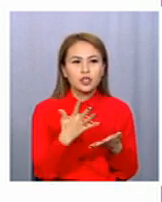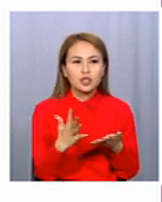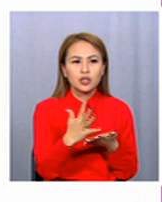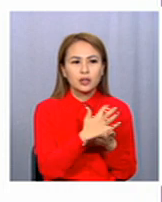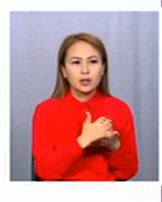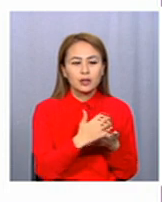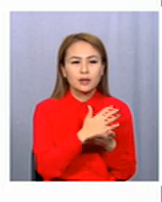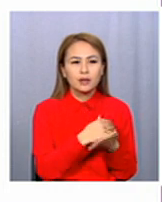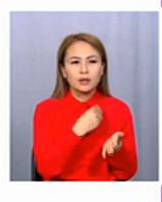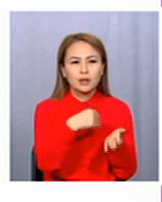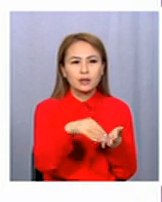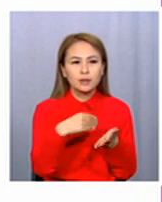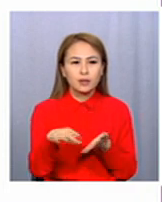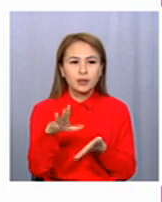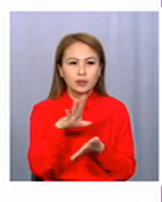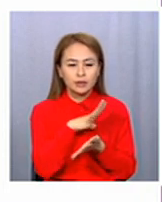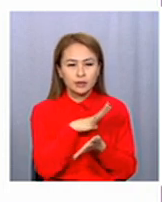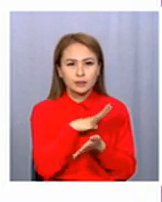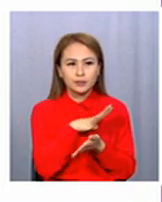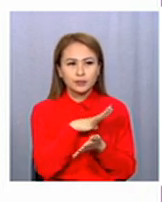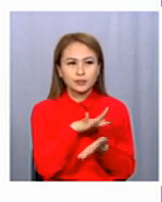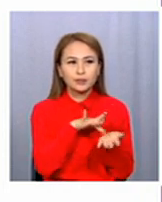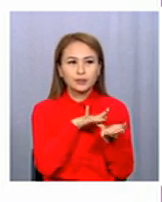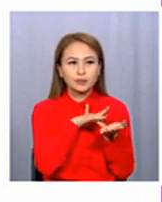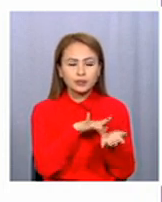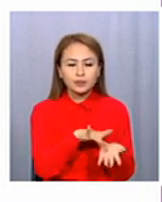қаттан 5 жинақ сатып алды.